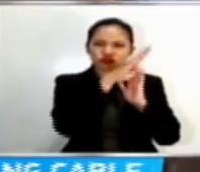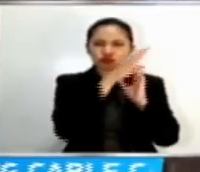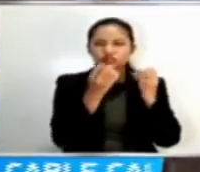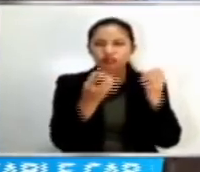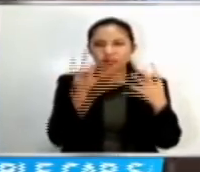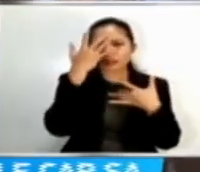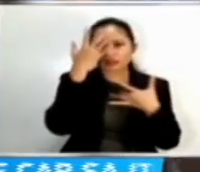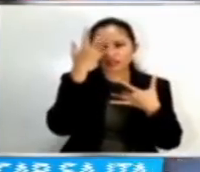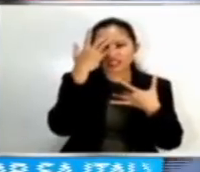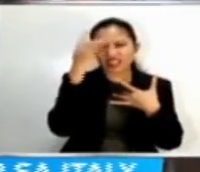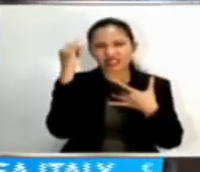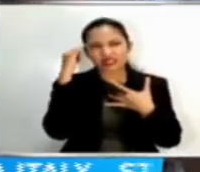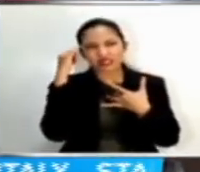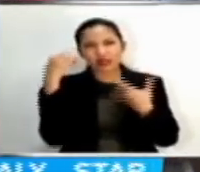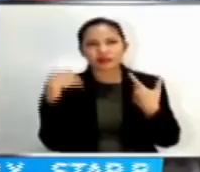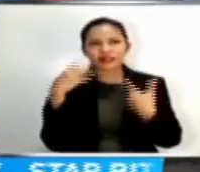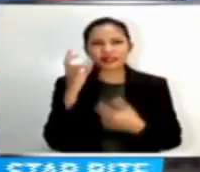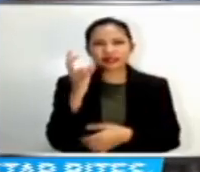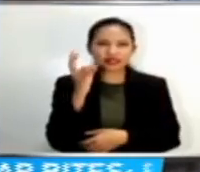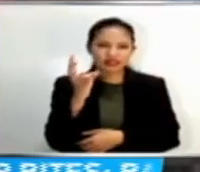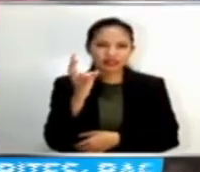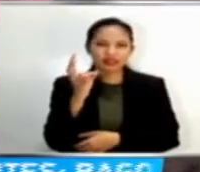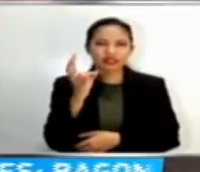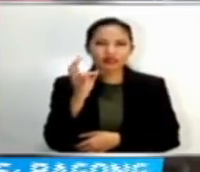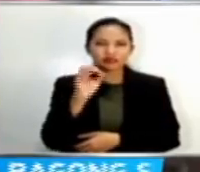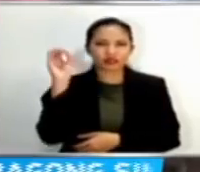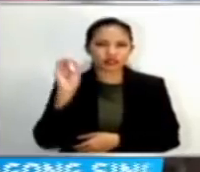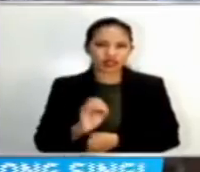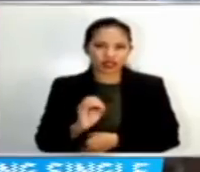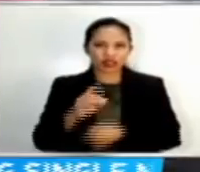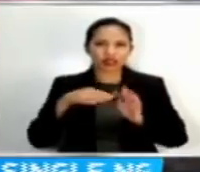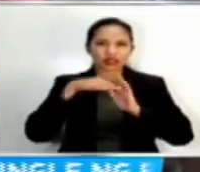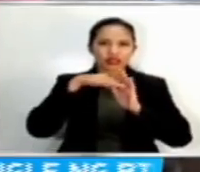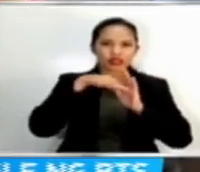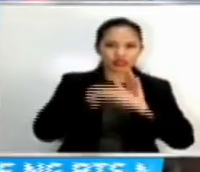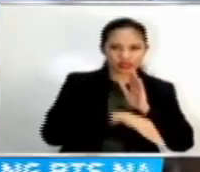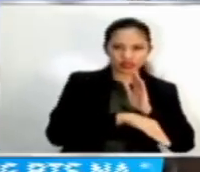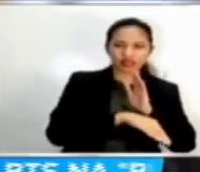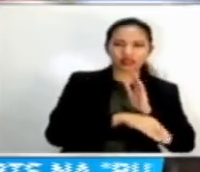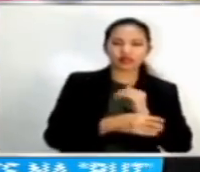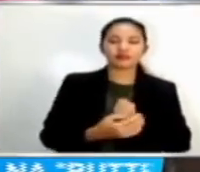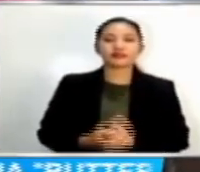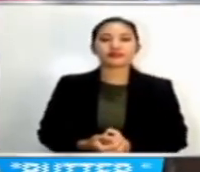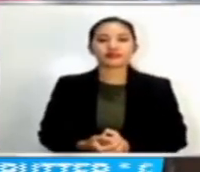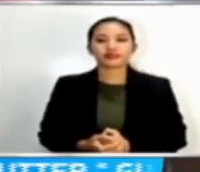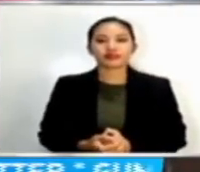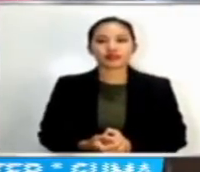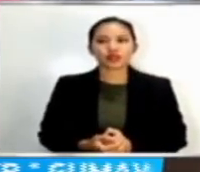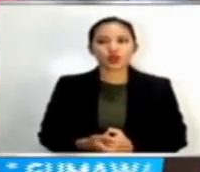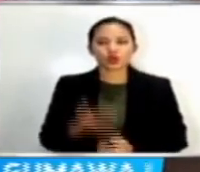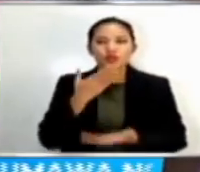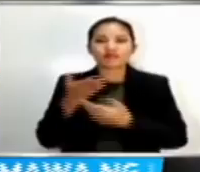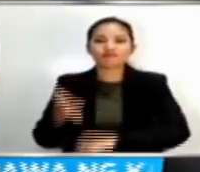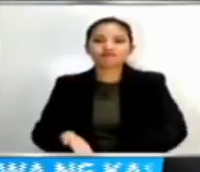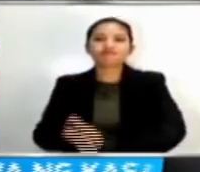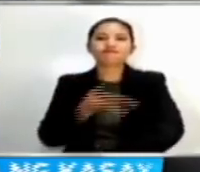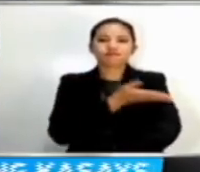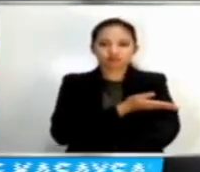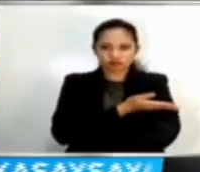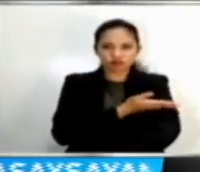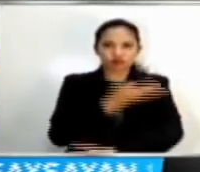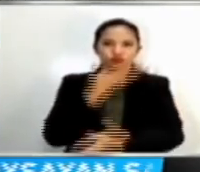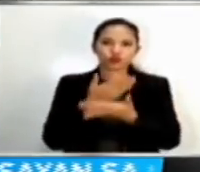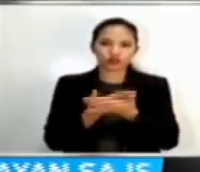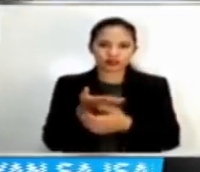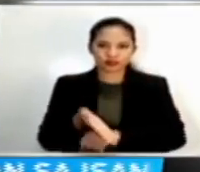75% yung binaba natin kumpara doon sa highest cases natin. Mm-hmm. So malaki na talaga yung inana natin, na-improve natin.